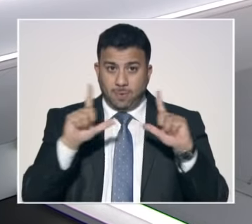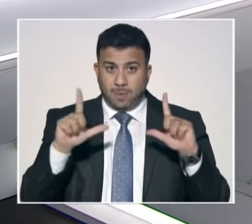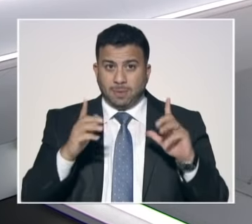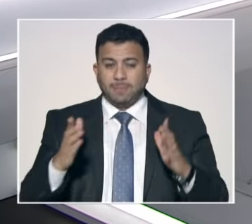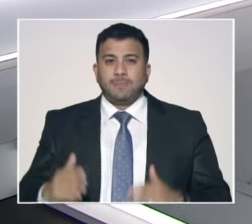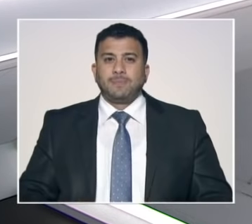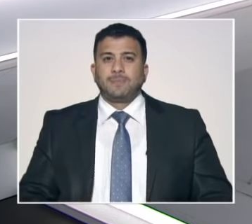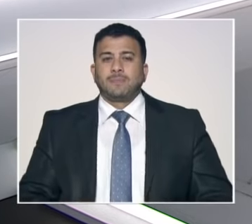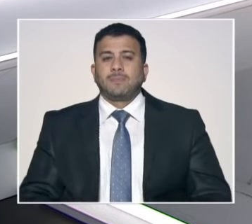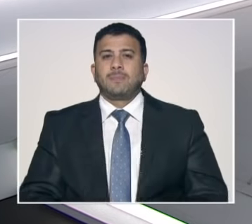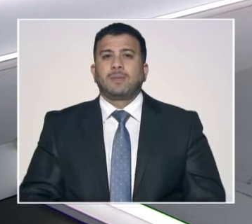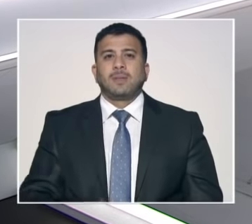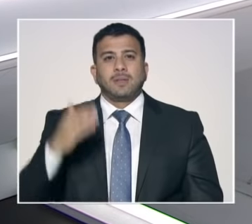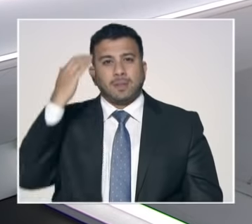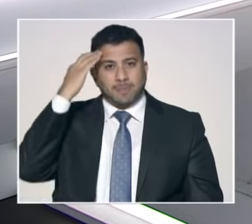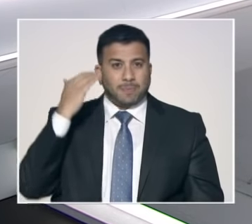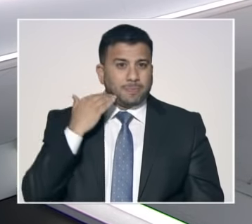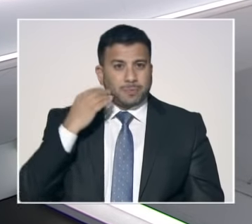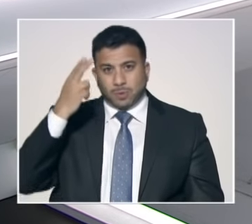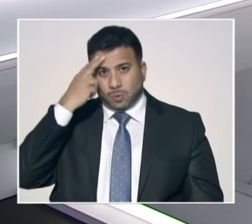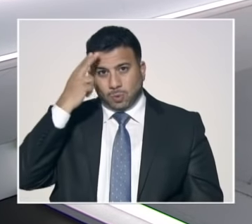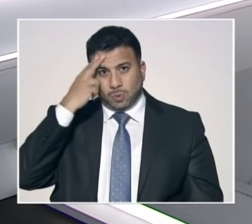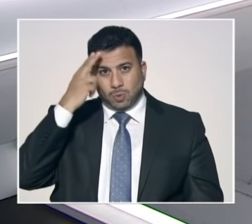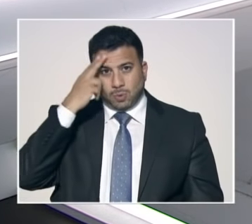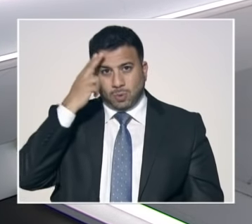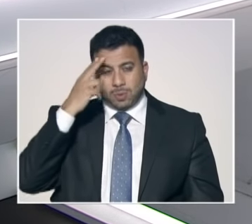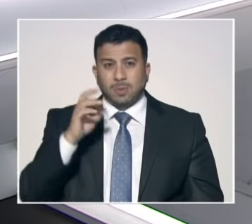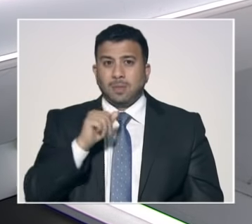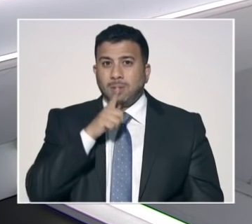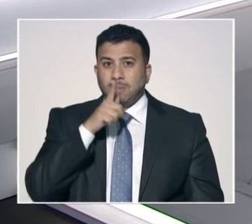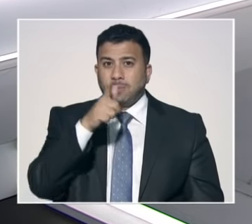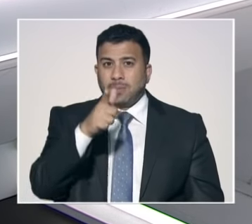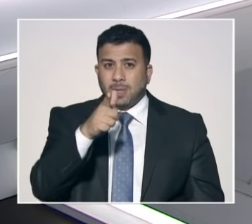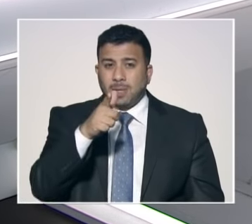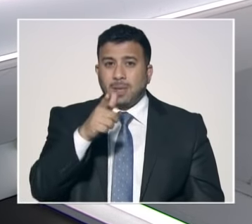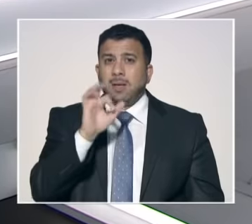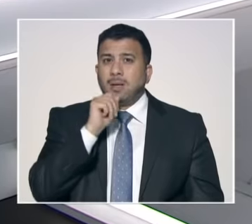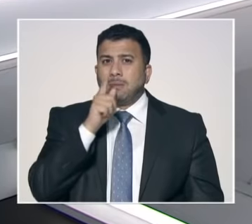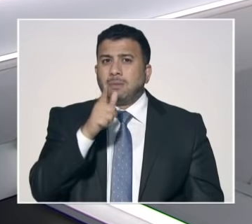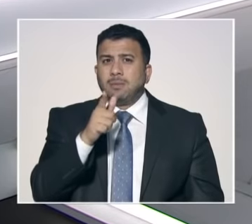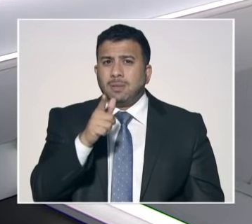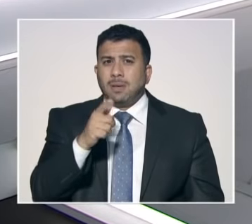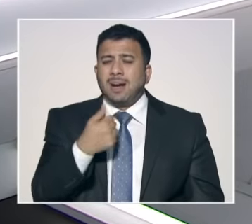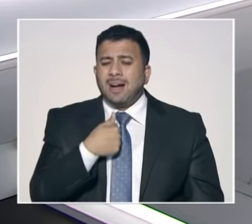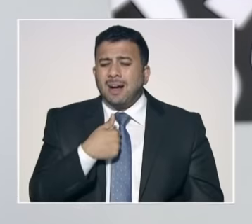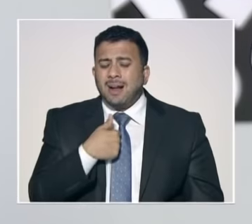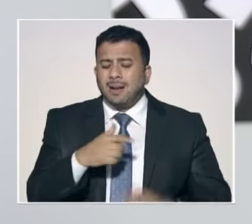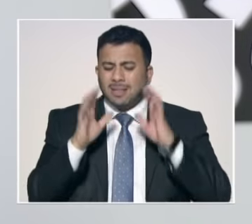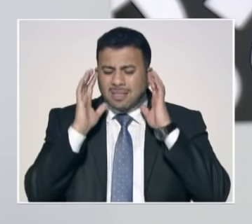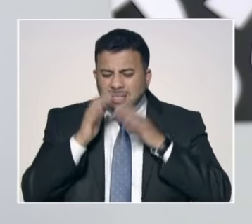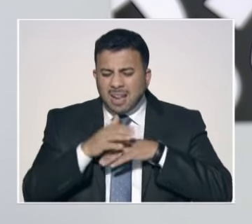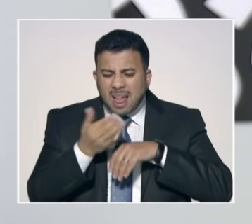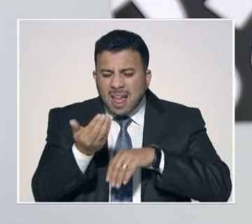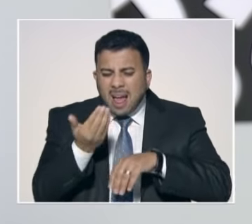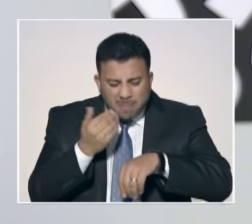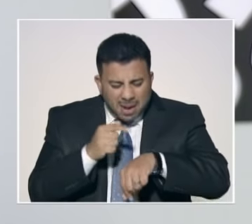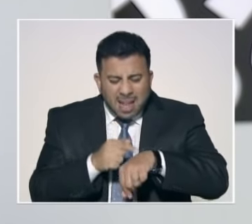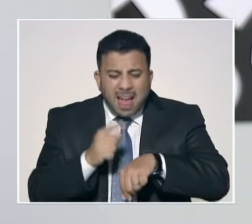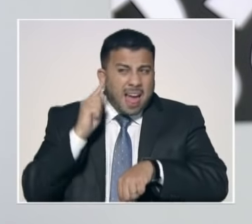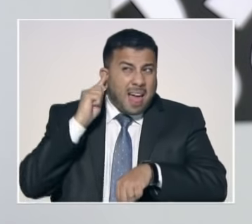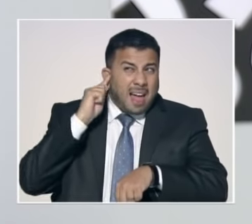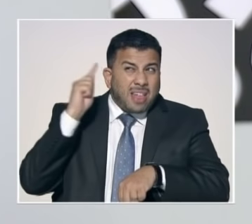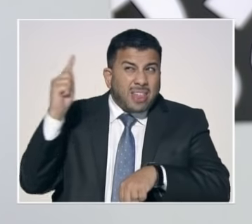طيب أم محمد من السعودية أيضا تسأل، تقول بأن أحيانا تصلي قبل الأذان، تقول أصلي قبل الأذان،